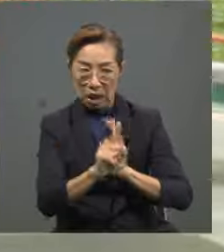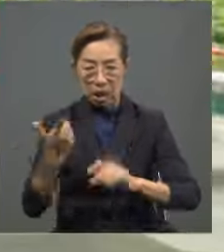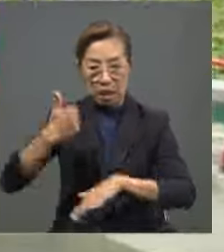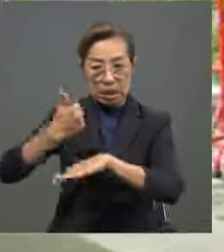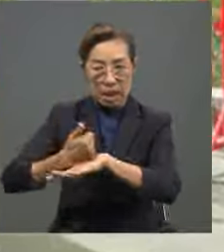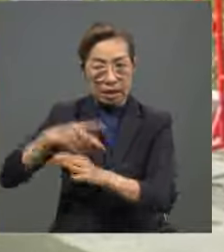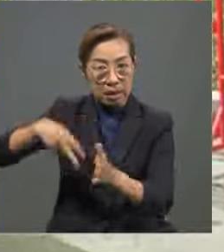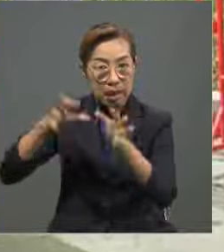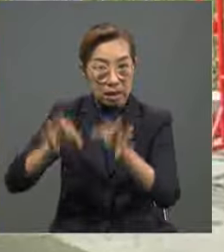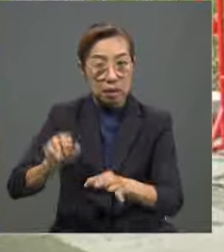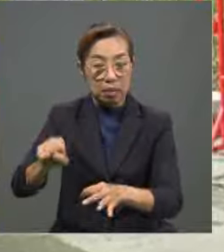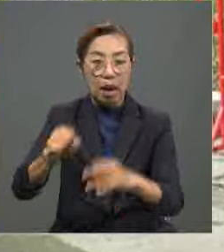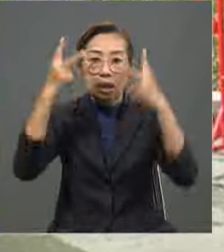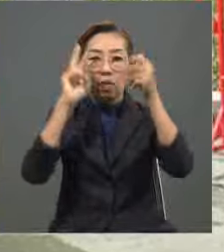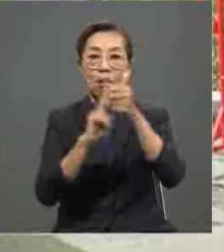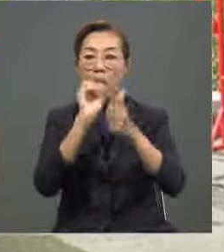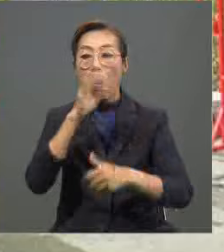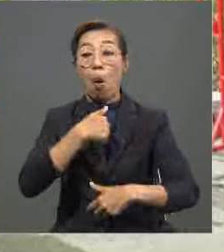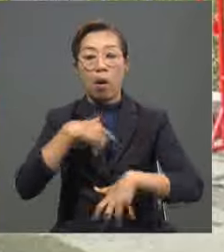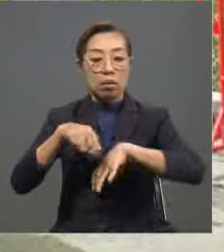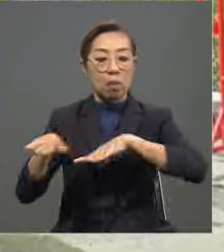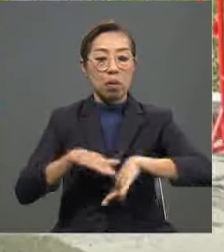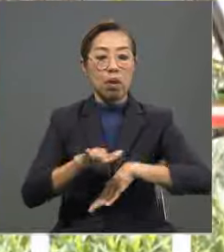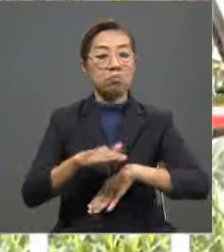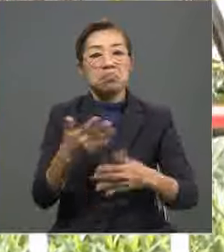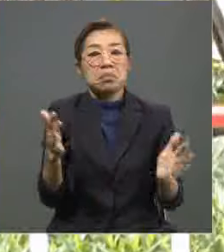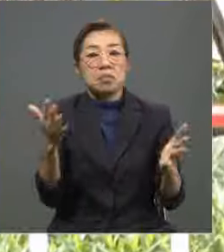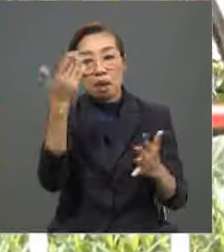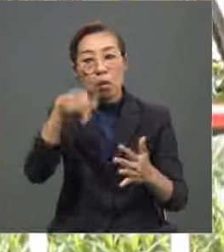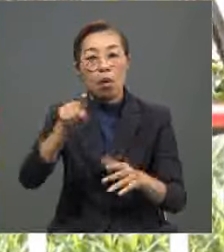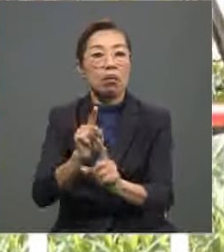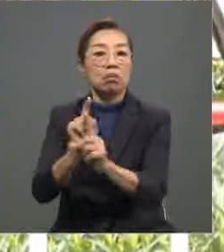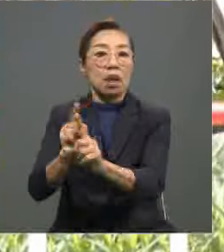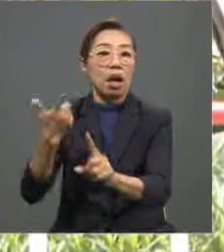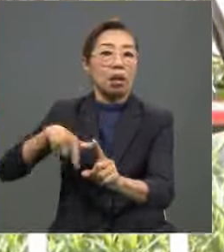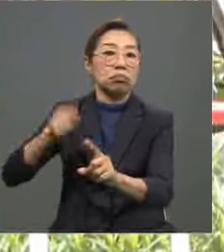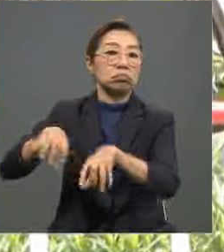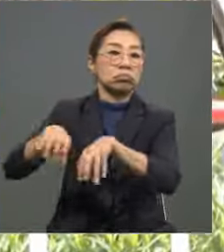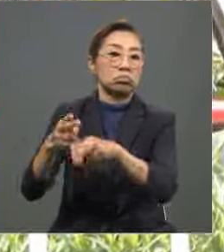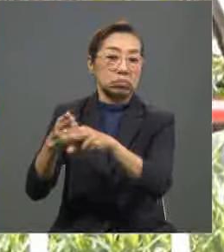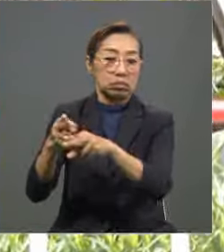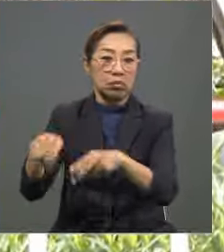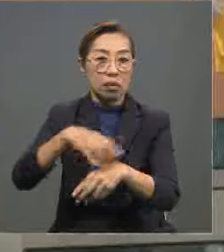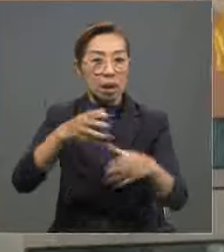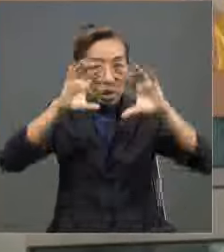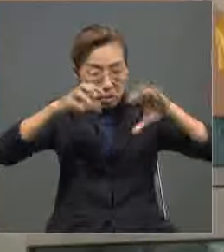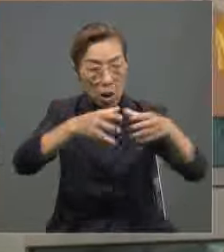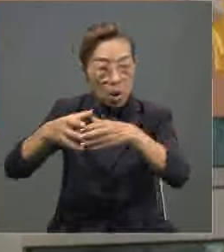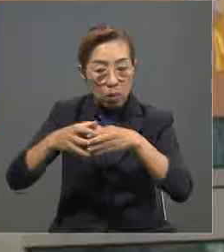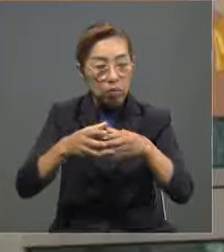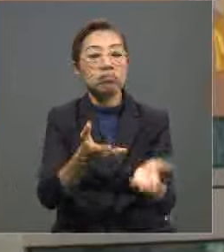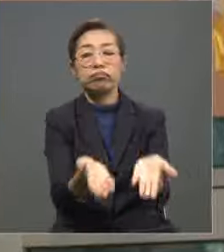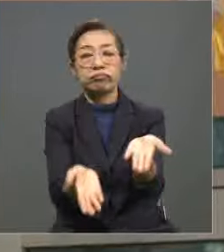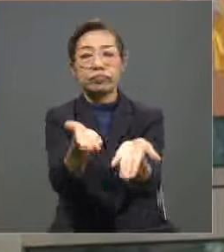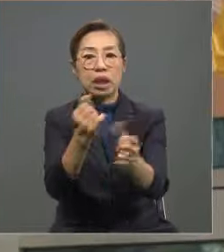ไว้ปล่อยให้เป็นไปตามกระบวนการยุติธรรมในส่วนของพรรคร่วมไม่ได้กังวลหรือติดใจในเรื่องนี้ทุกพรรคมุ่งหน้าทำงานอย่าง